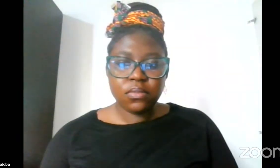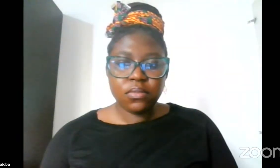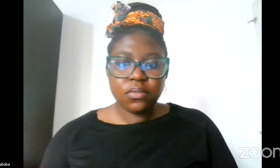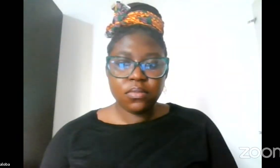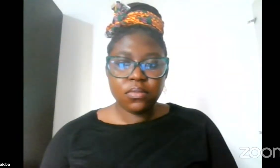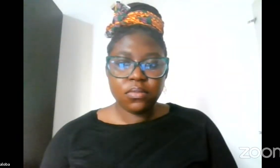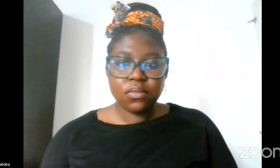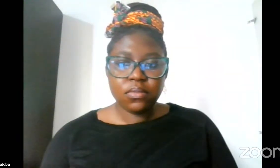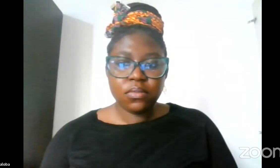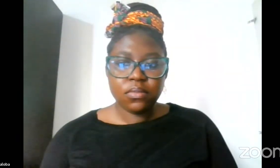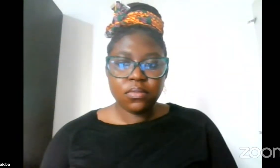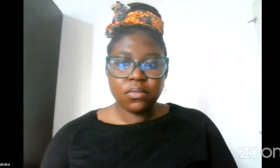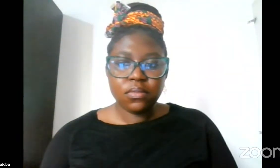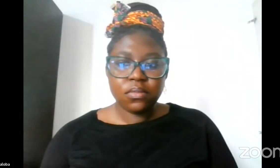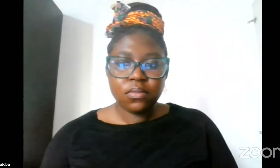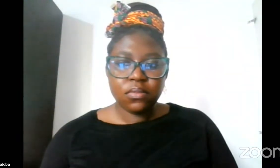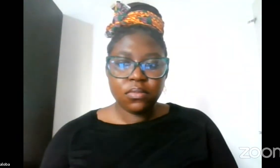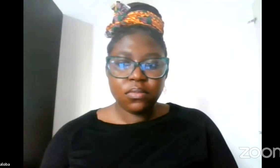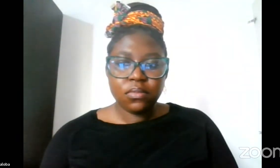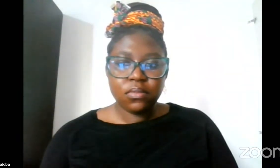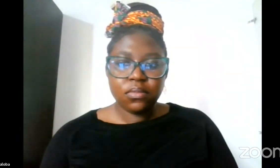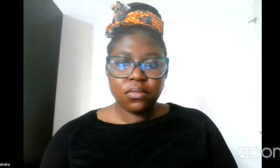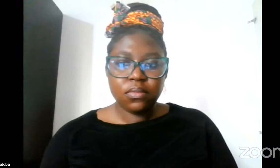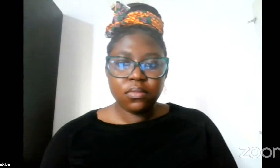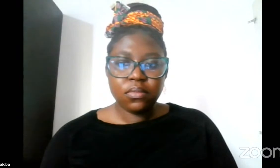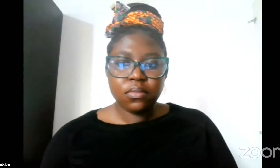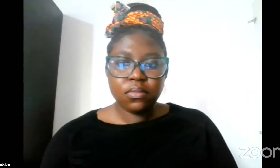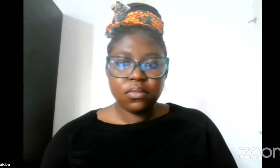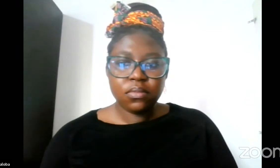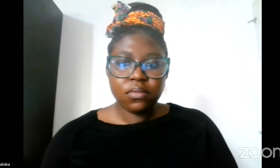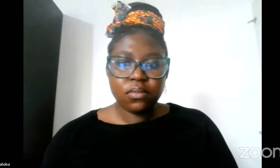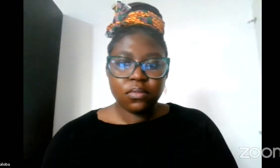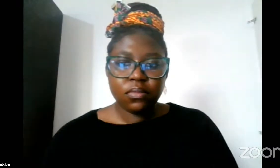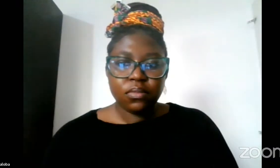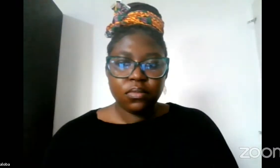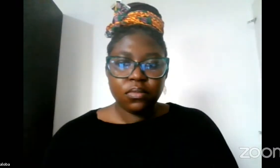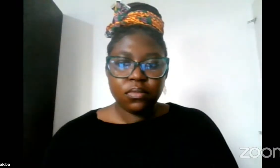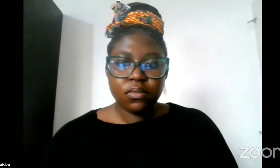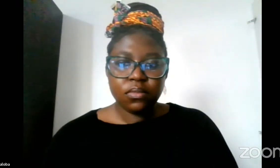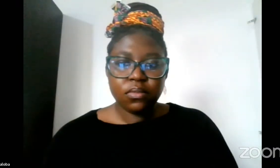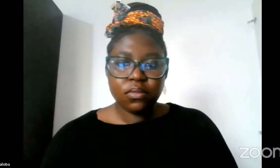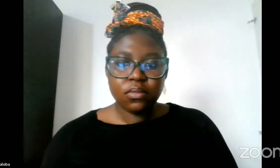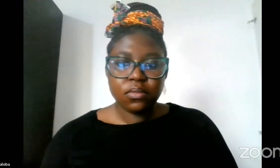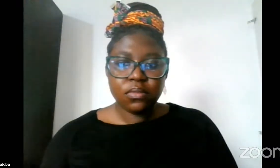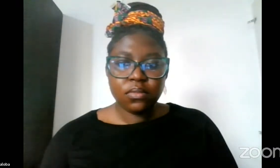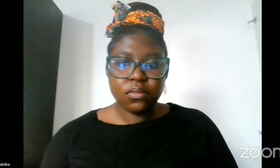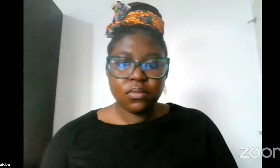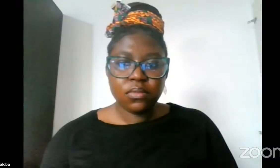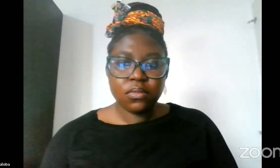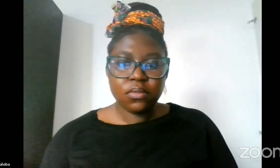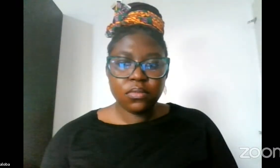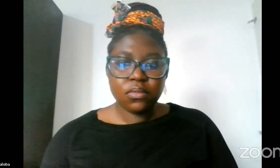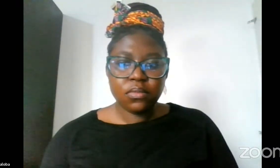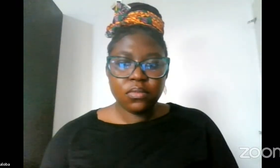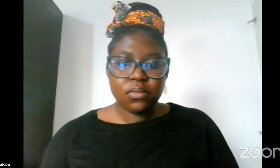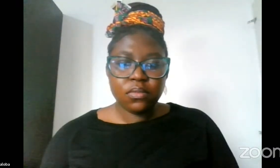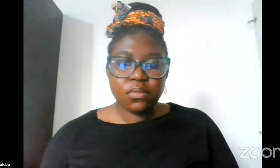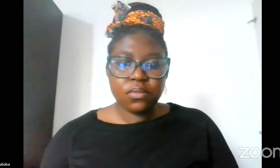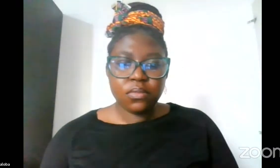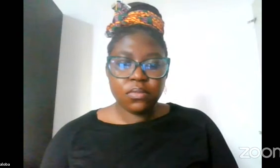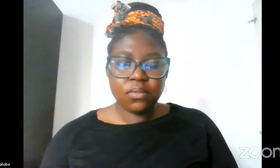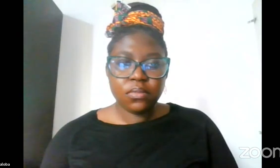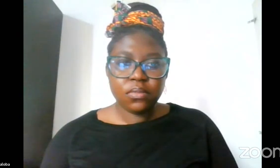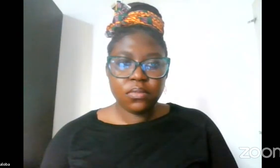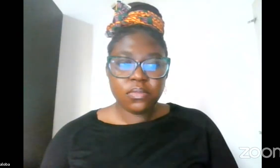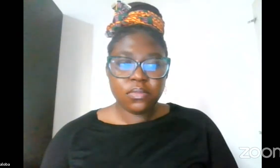que les travaux domestiques sont considérés comme étant non marchands. Et donc, nous avons les travaux